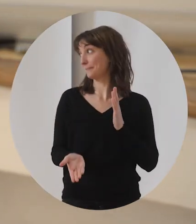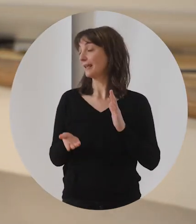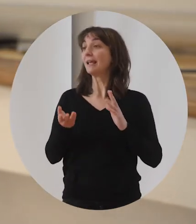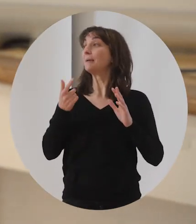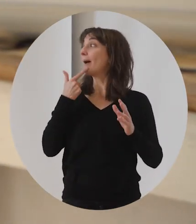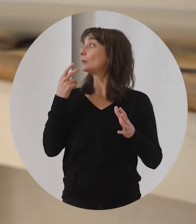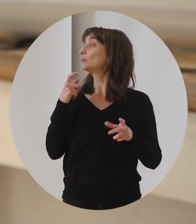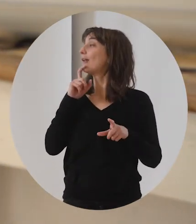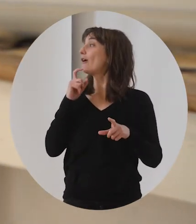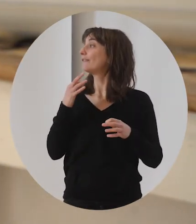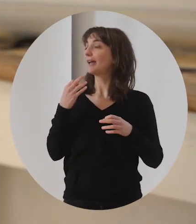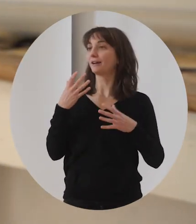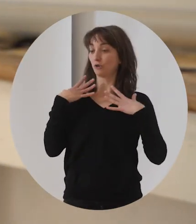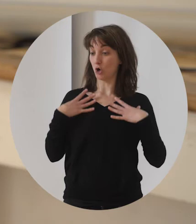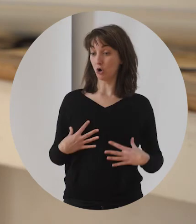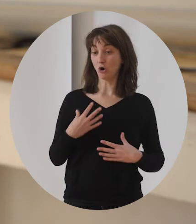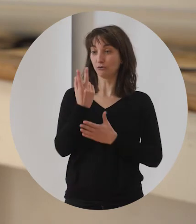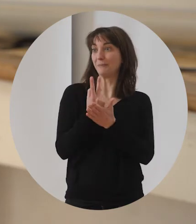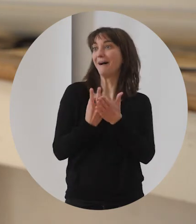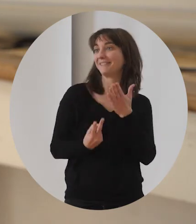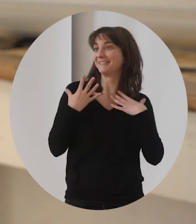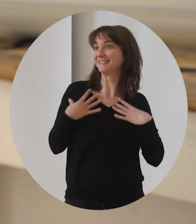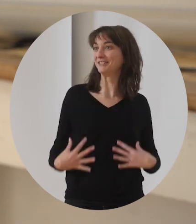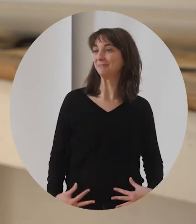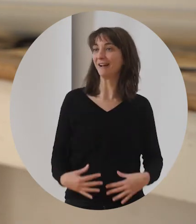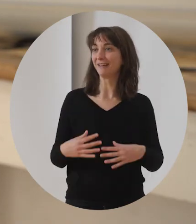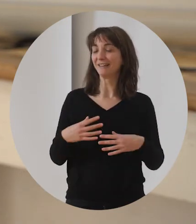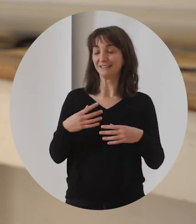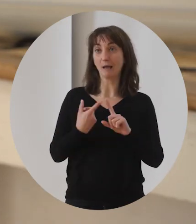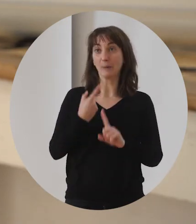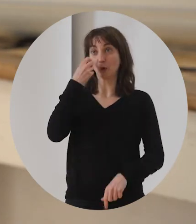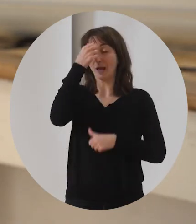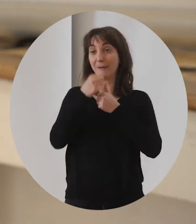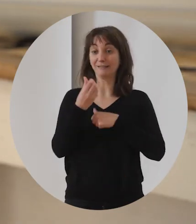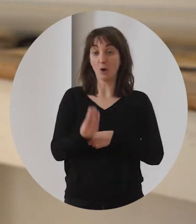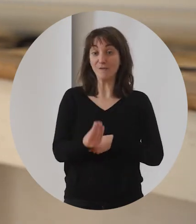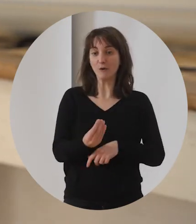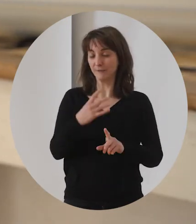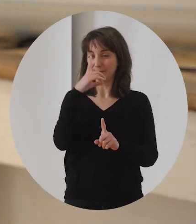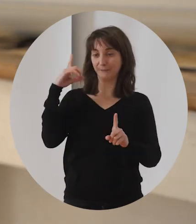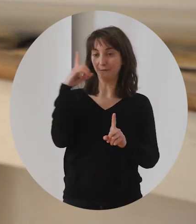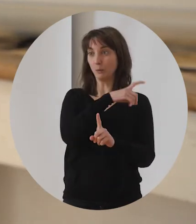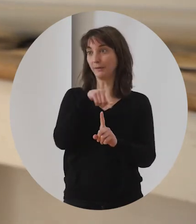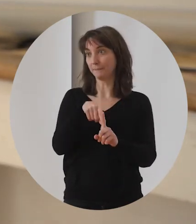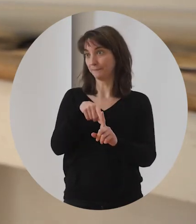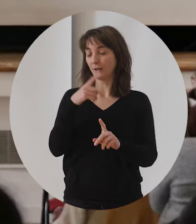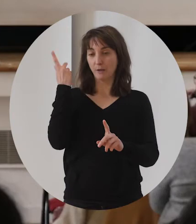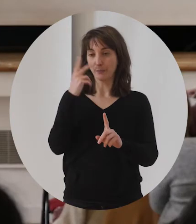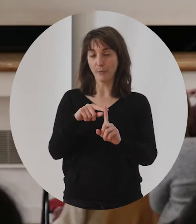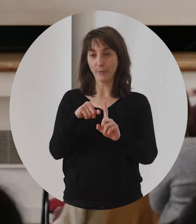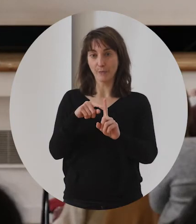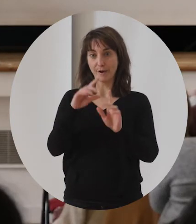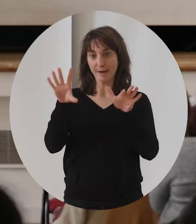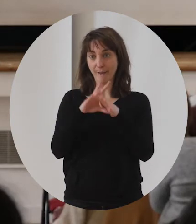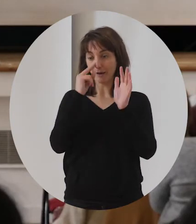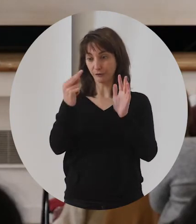Sylvie, du schéma corporel, c'est ça aussi qui est important à retenir, c'est que ces enfants, ils sont en difficulté dans leur